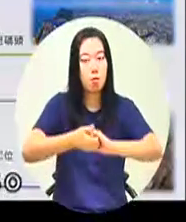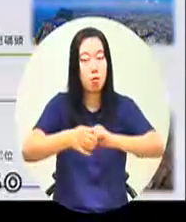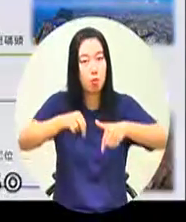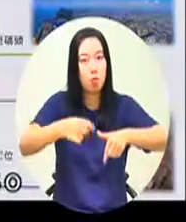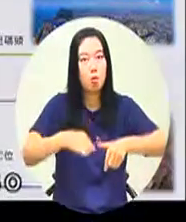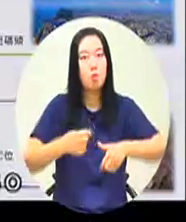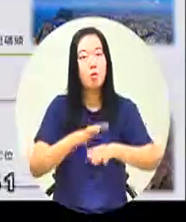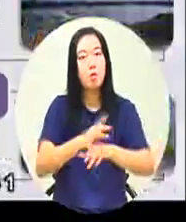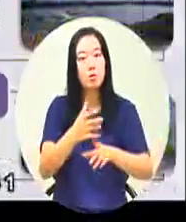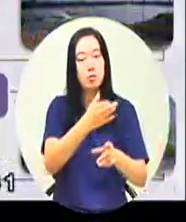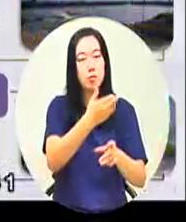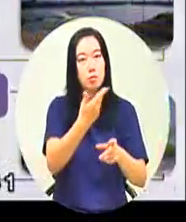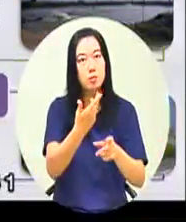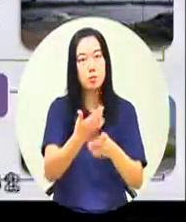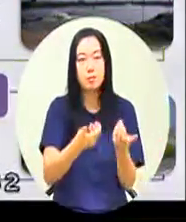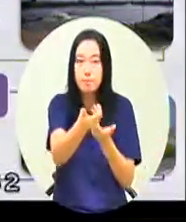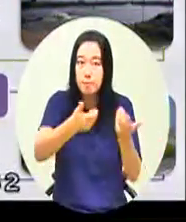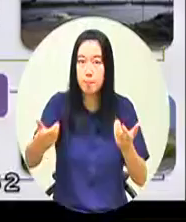发。